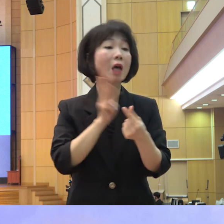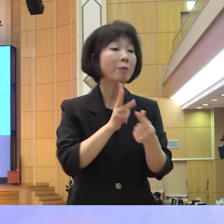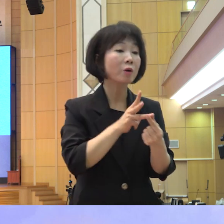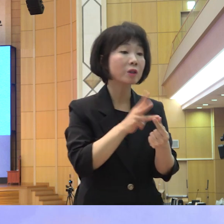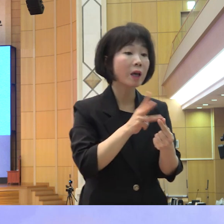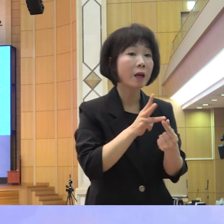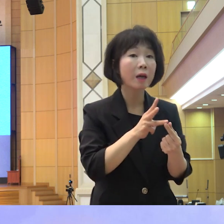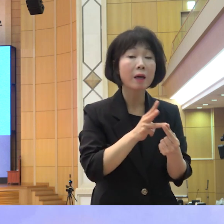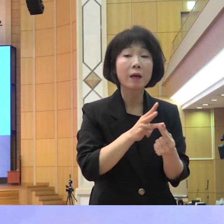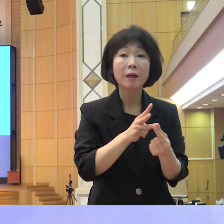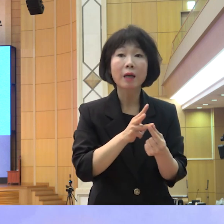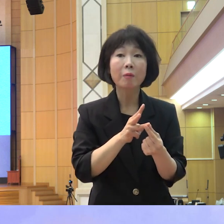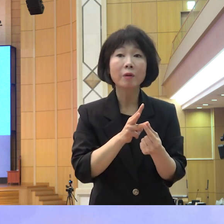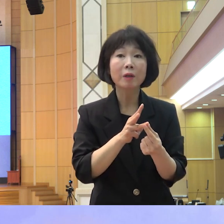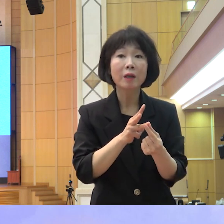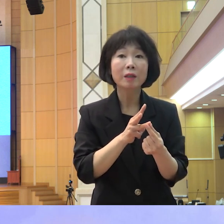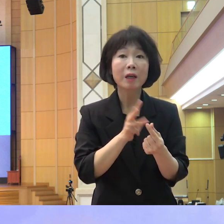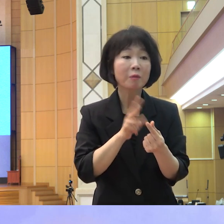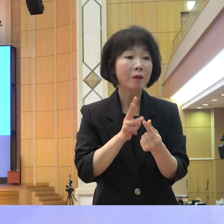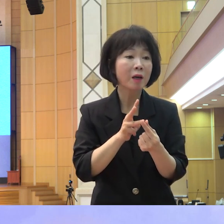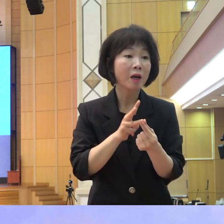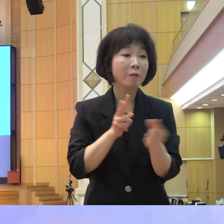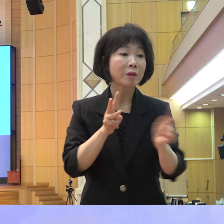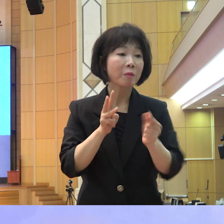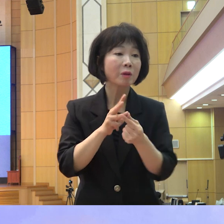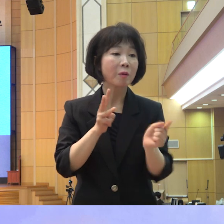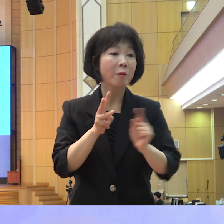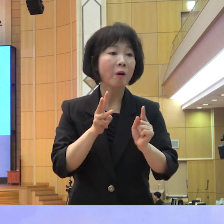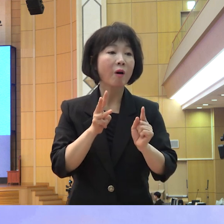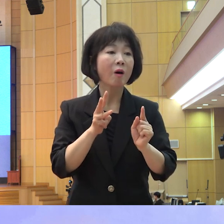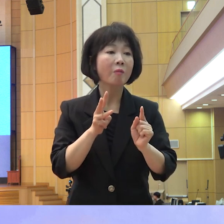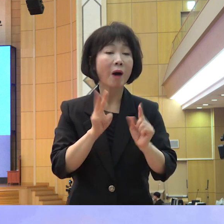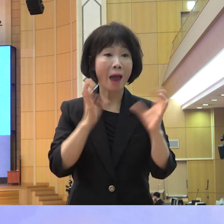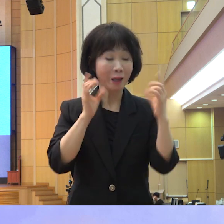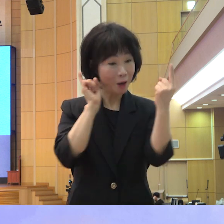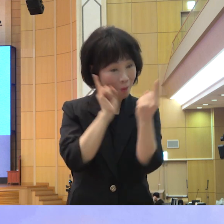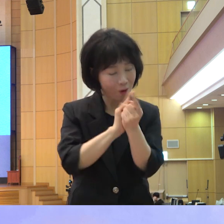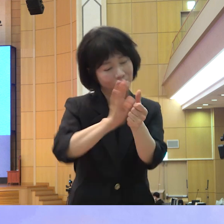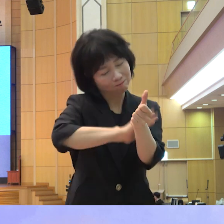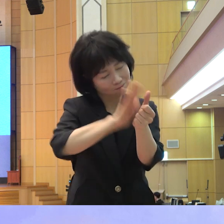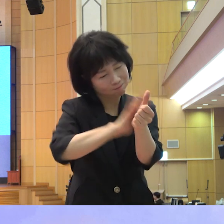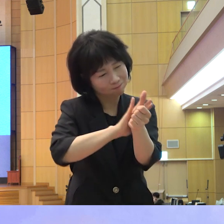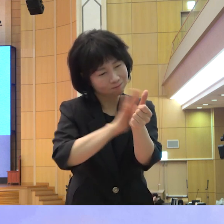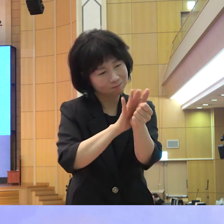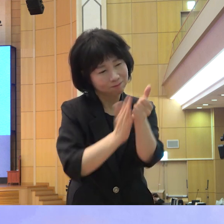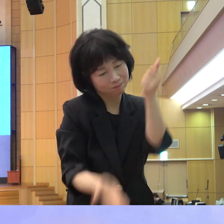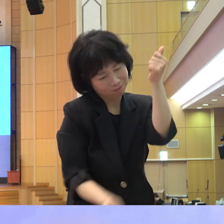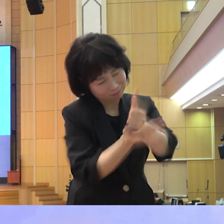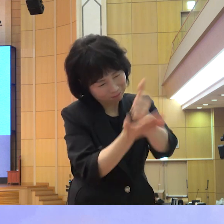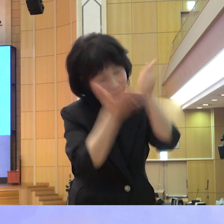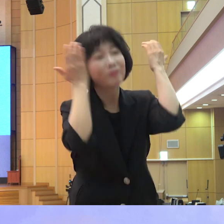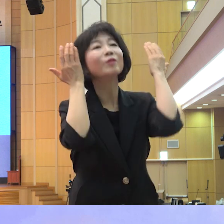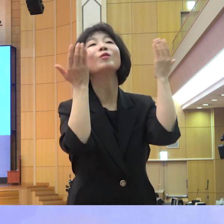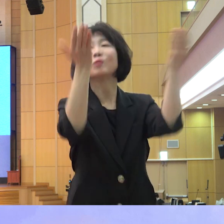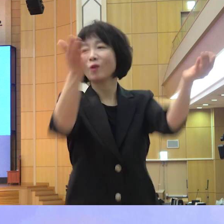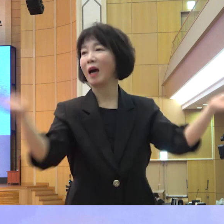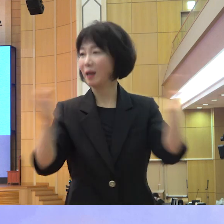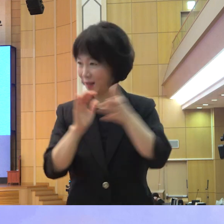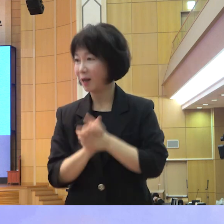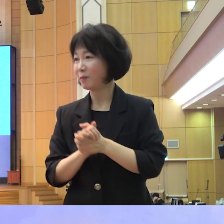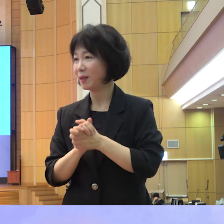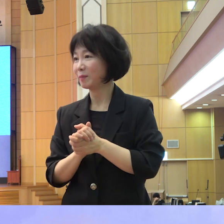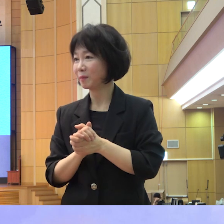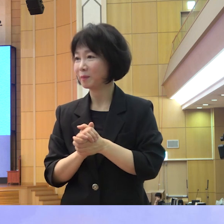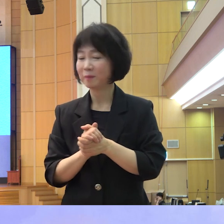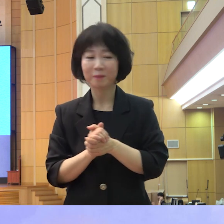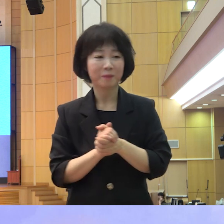뭐였을까요? 방금 전에 했는데, 응원하고 격려하라. 이래서 목사가 필요한 거예요.